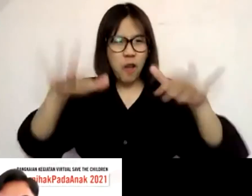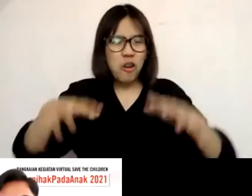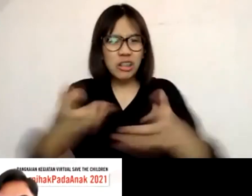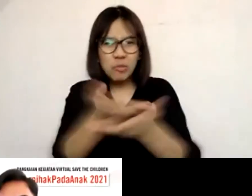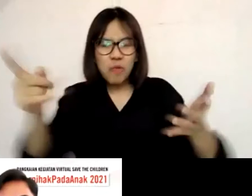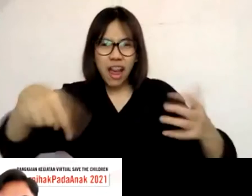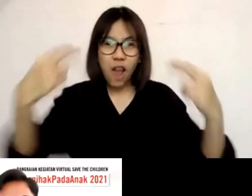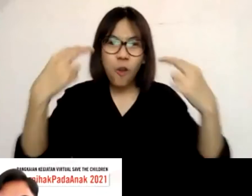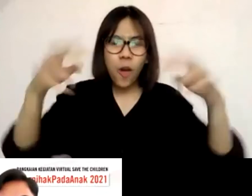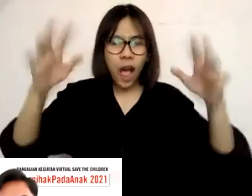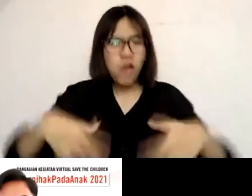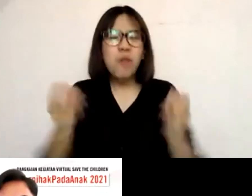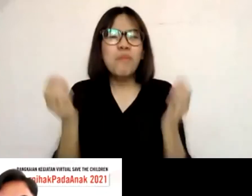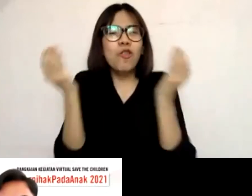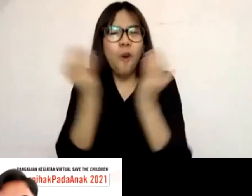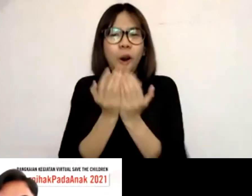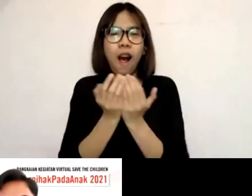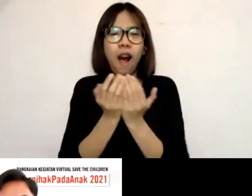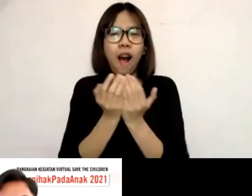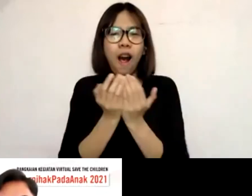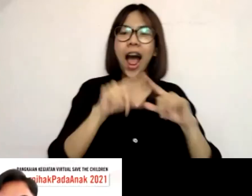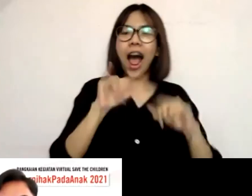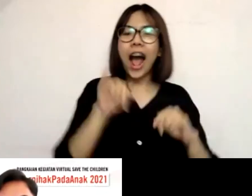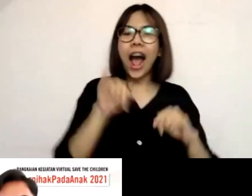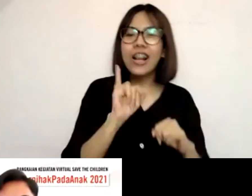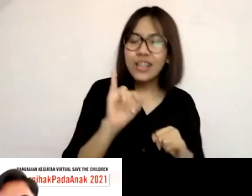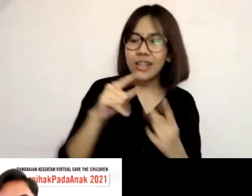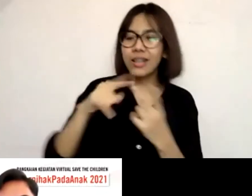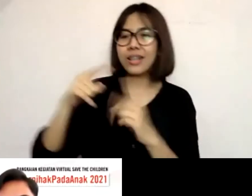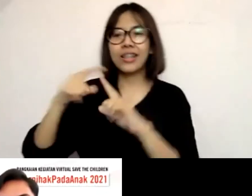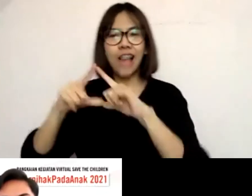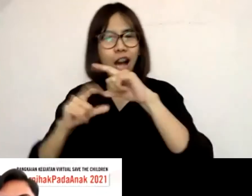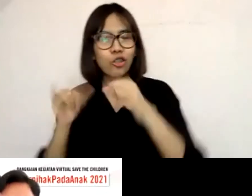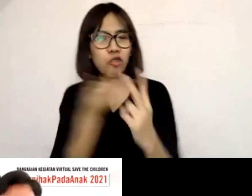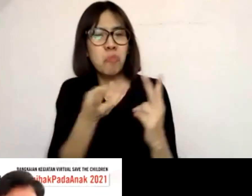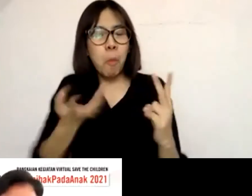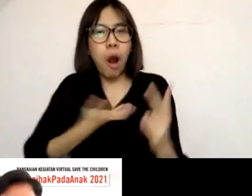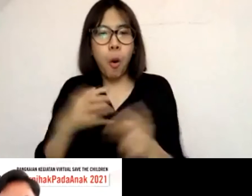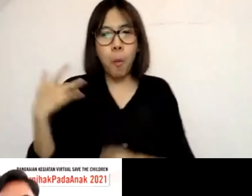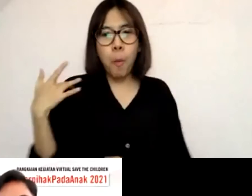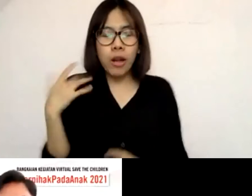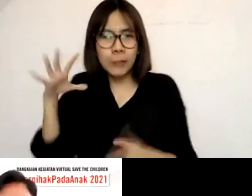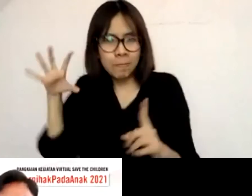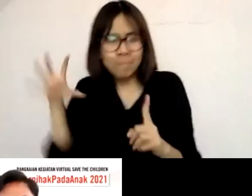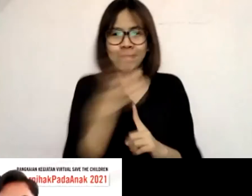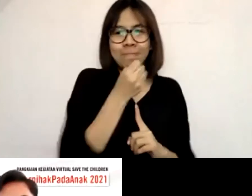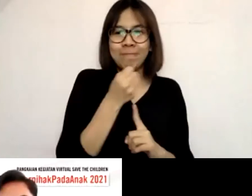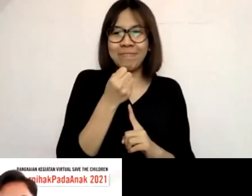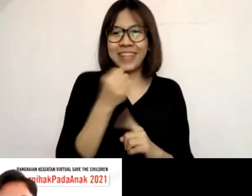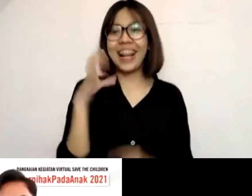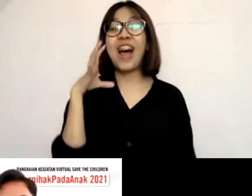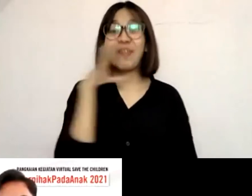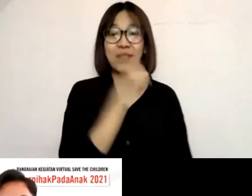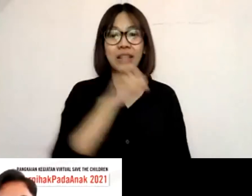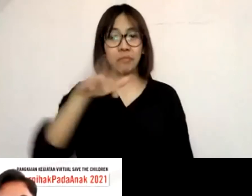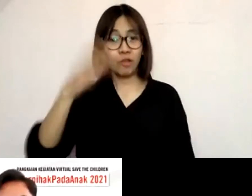ini berdoa ya, apa yang dicita-citakan Aji dan juga Tasya terwujud. Nah, Aji juga rupanya pernah